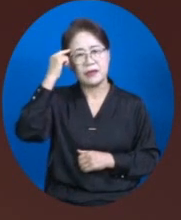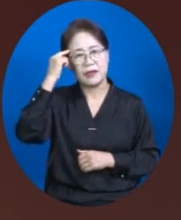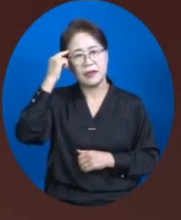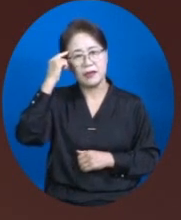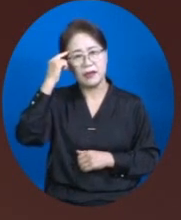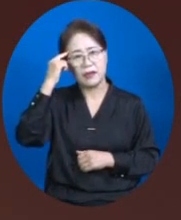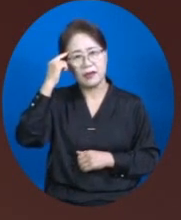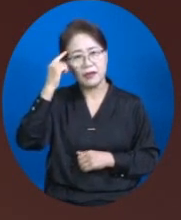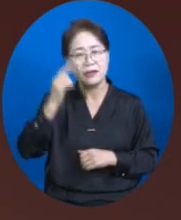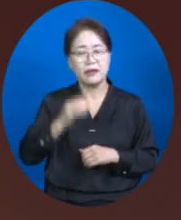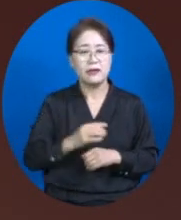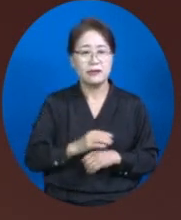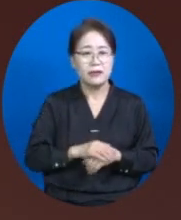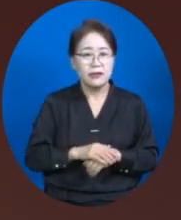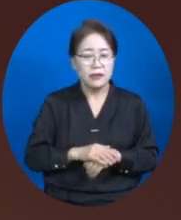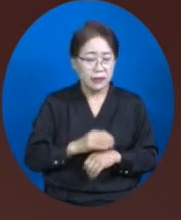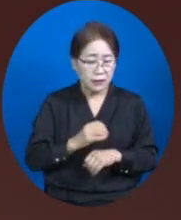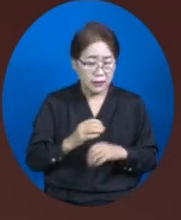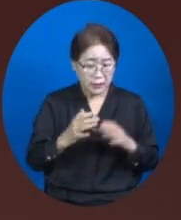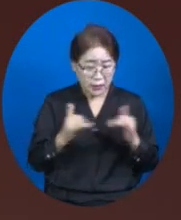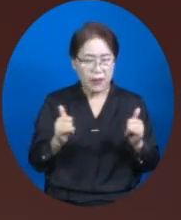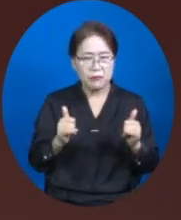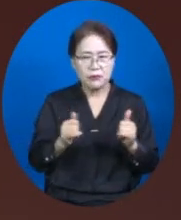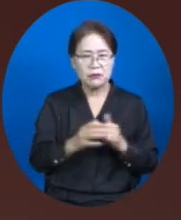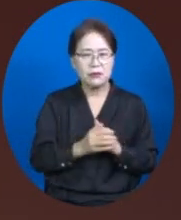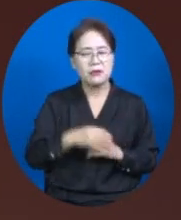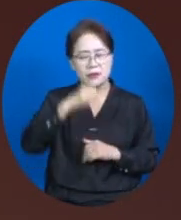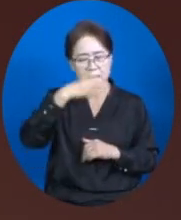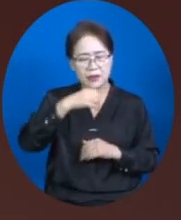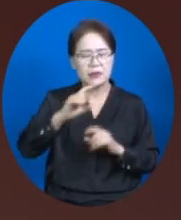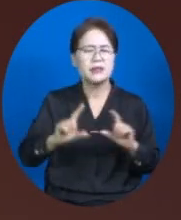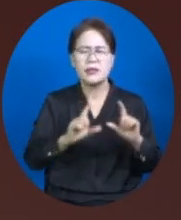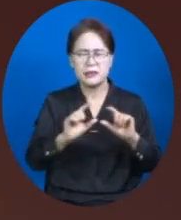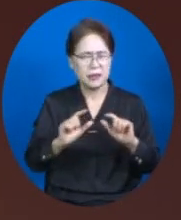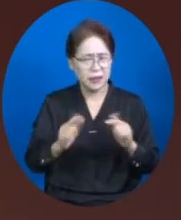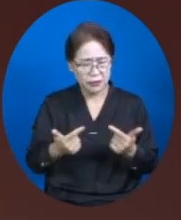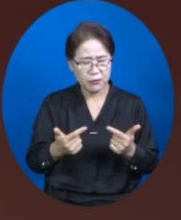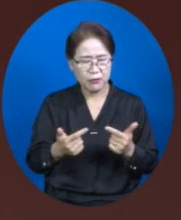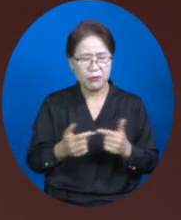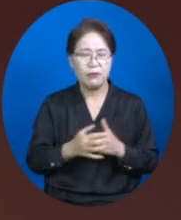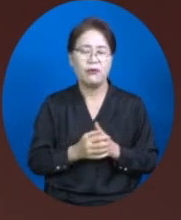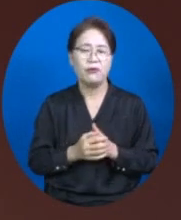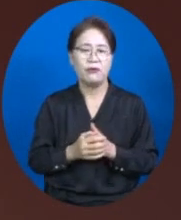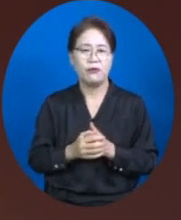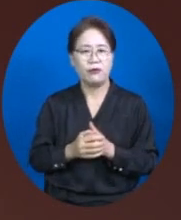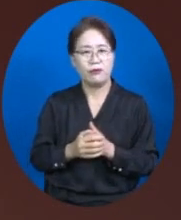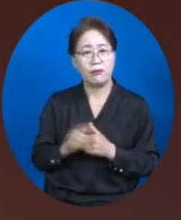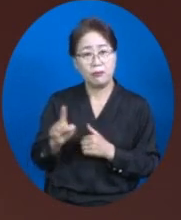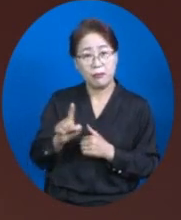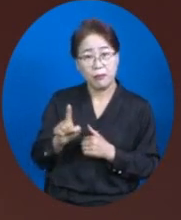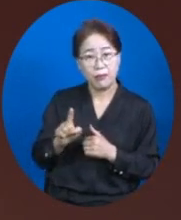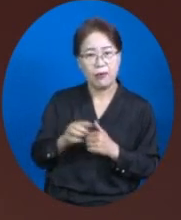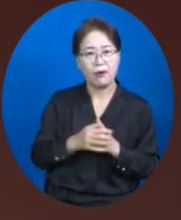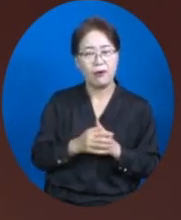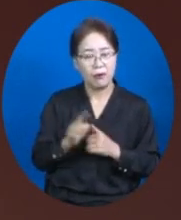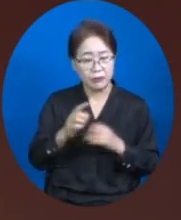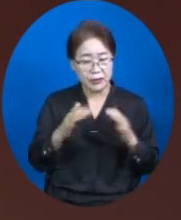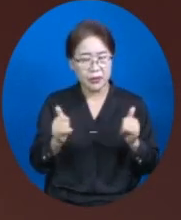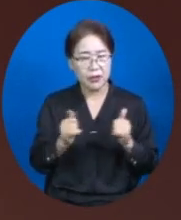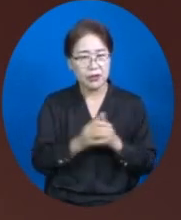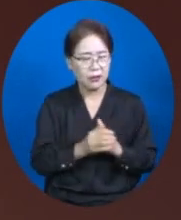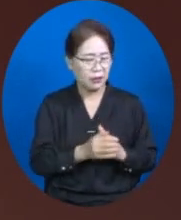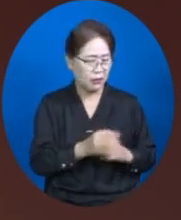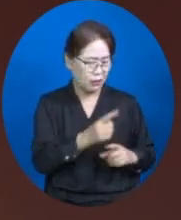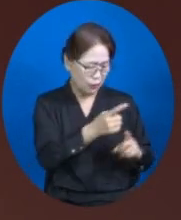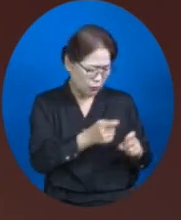사람은요 아무렇게나 인생을 살지 않는다는 거죠 그래서 어때요 어떤 사람과